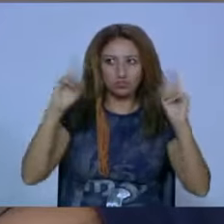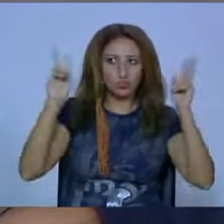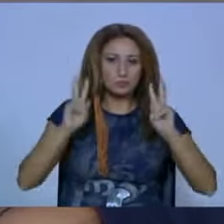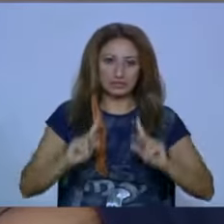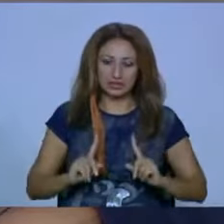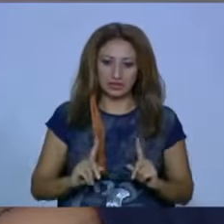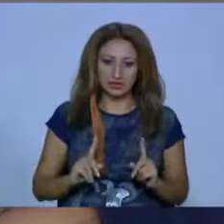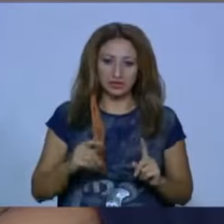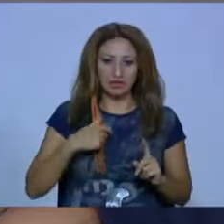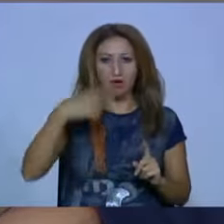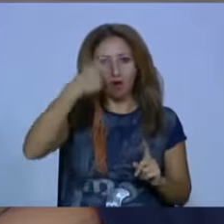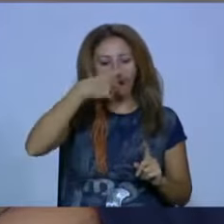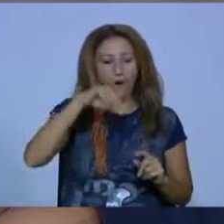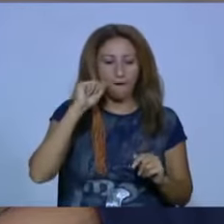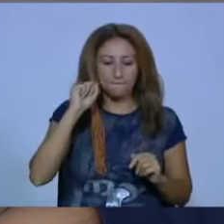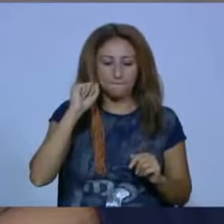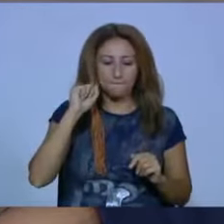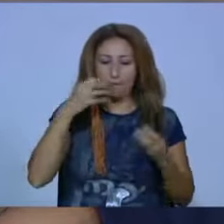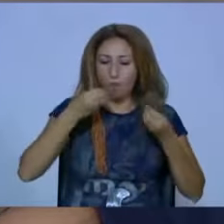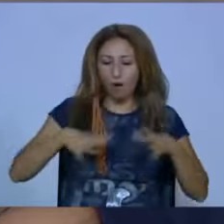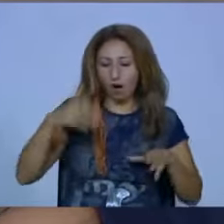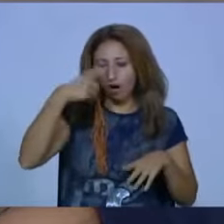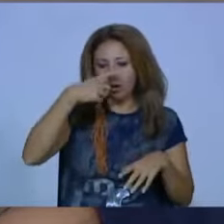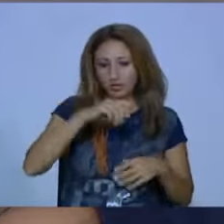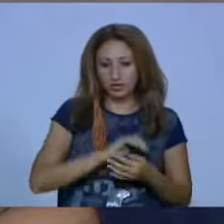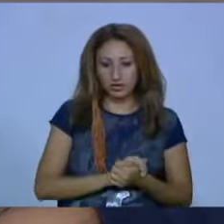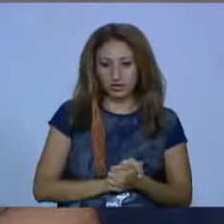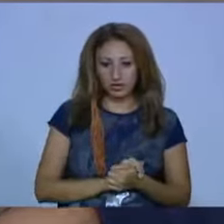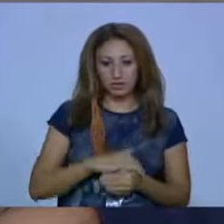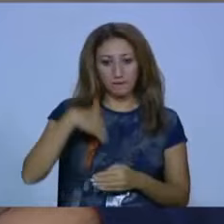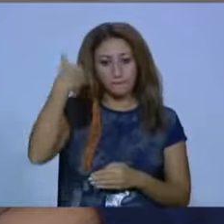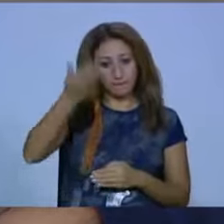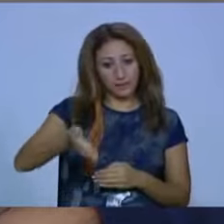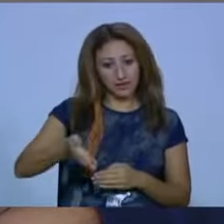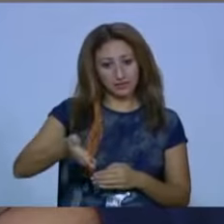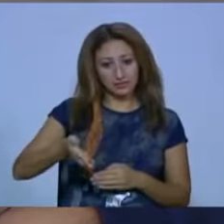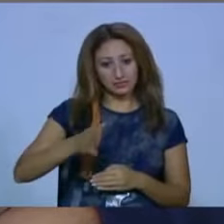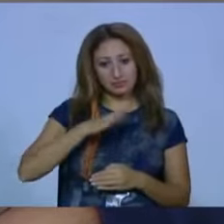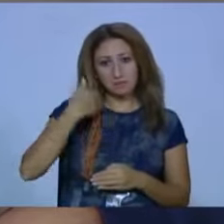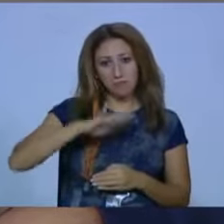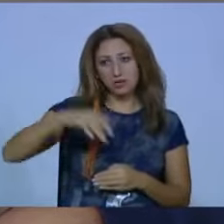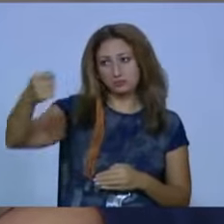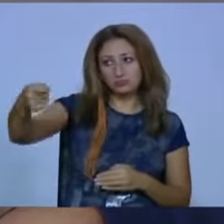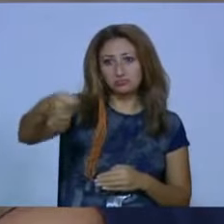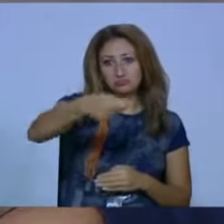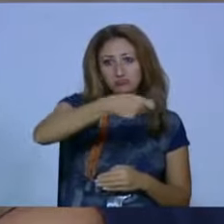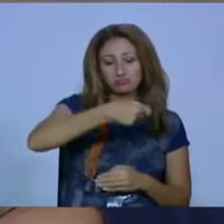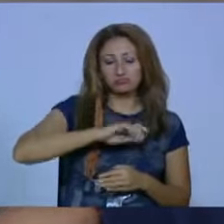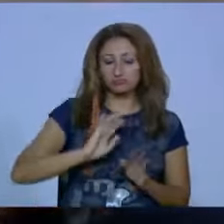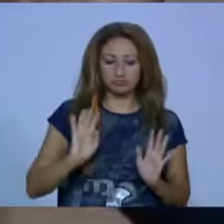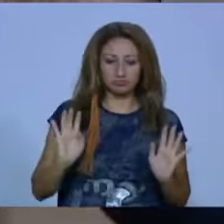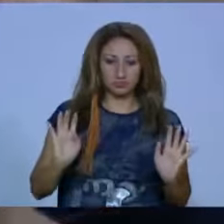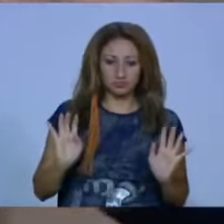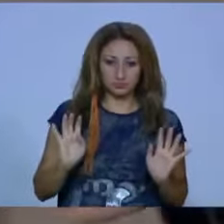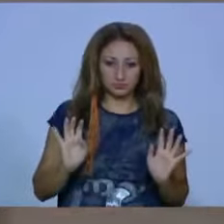في اللحظه دي انا انهارت في لحظه دخوله المكان بعدين في العزاء خلاص حصل لي يعني انا الى الان يعني